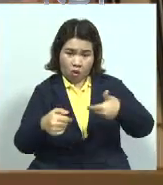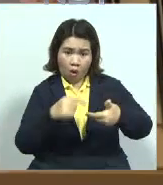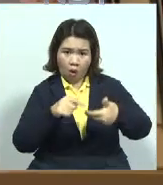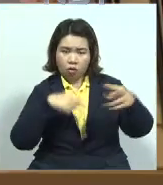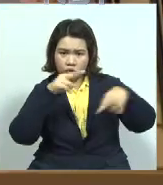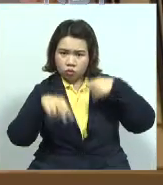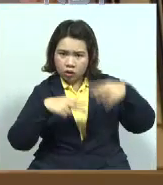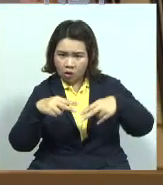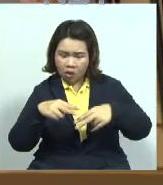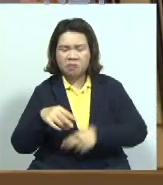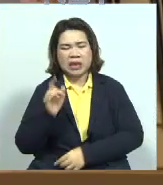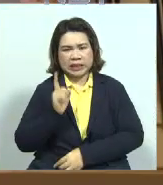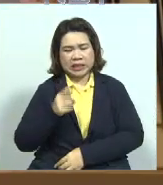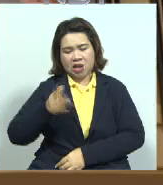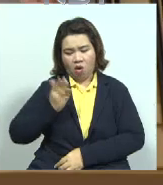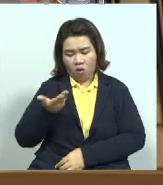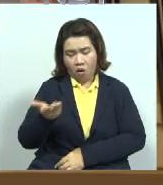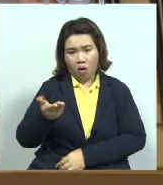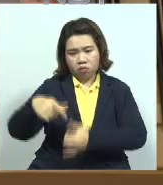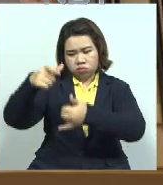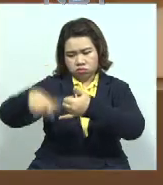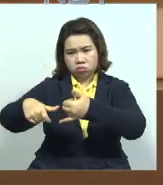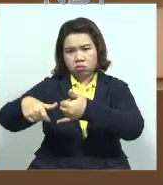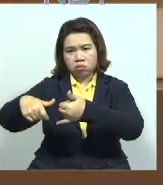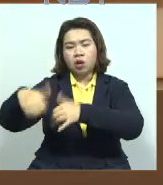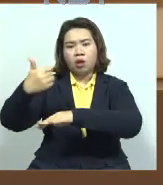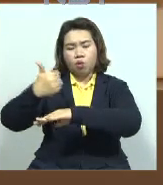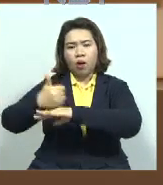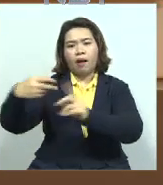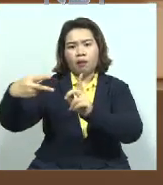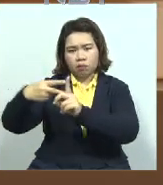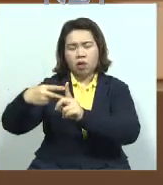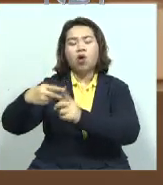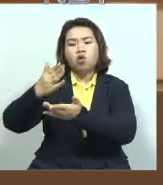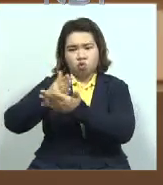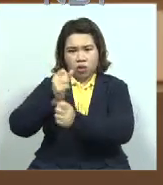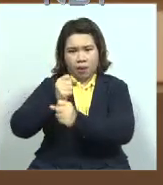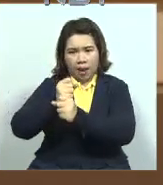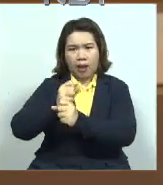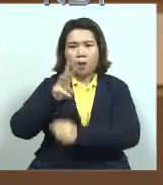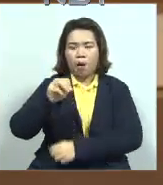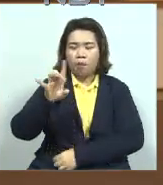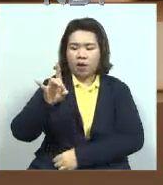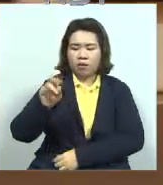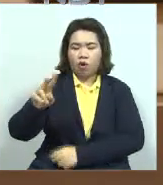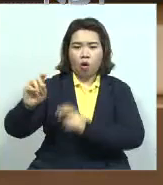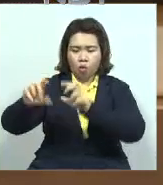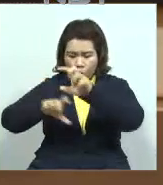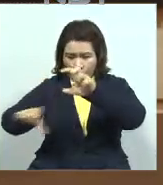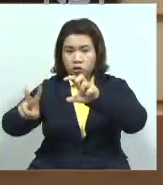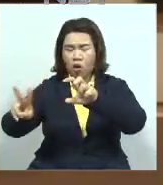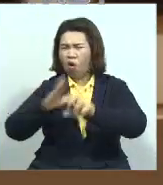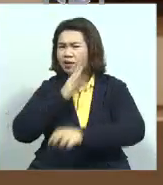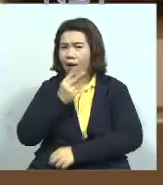ให้มีคำสั่งให้นายธนาธรหยุดการปฏิบัติหน้าที่ตามมาตรา82(2) หากมีเหตุอันควรสงสัย